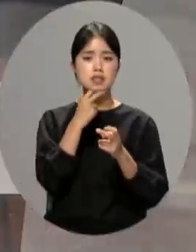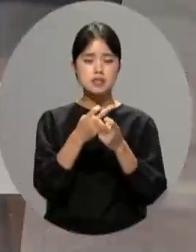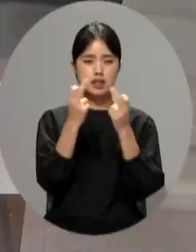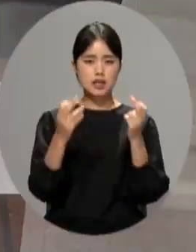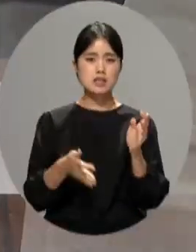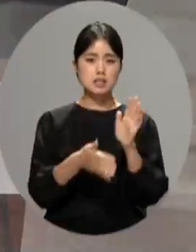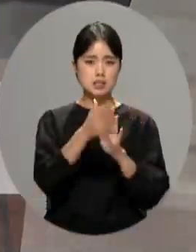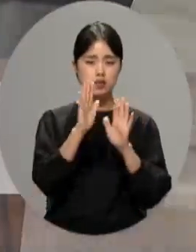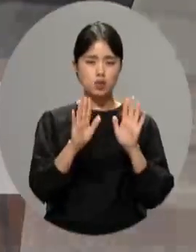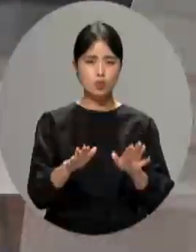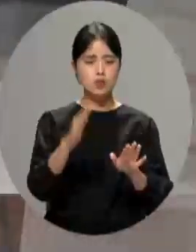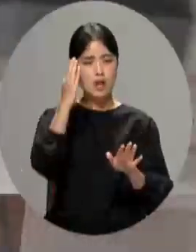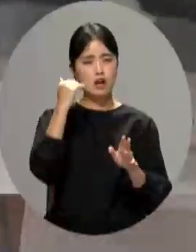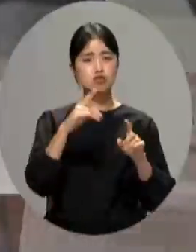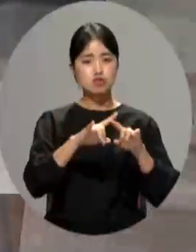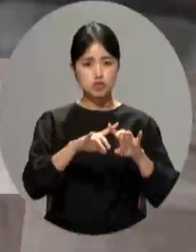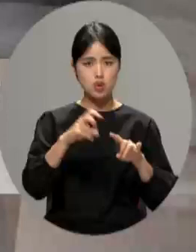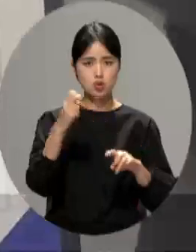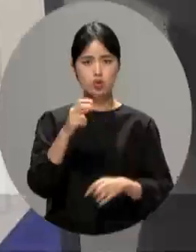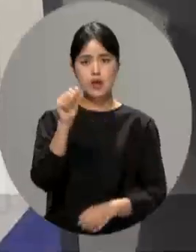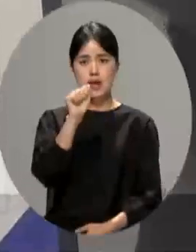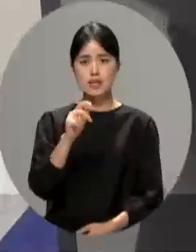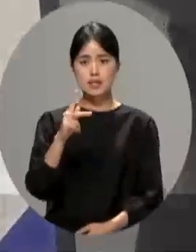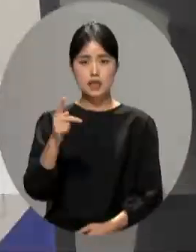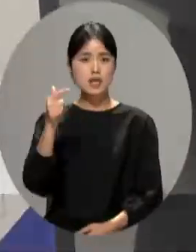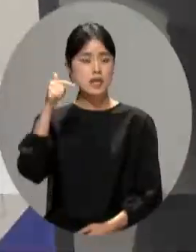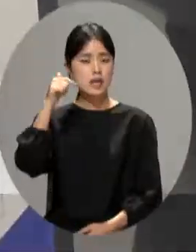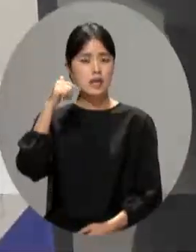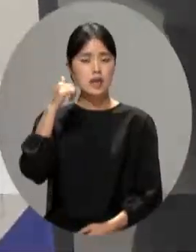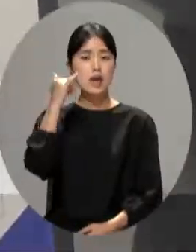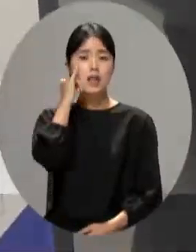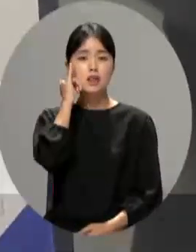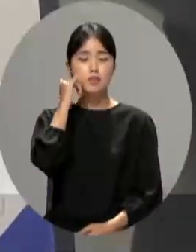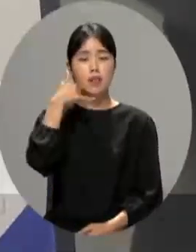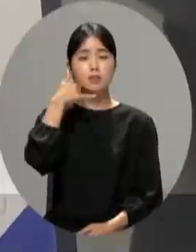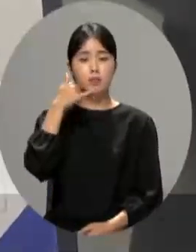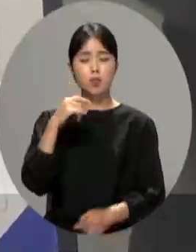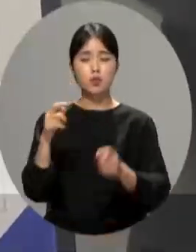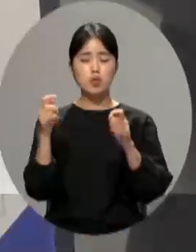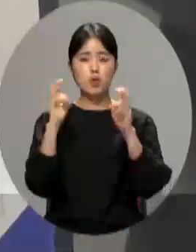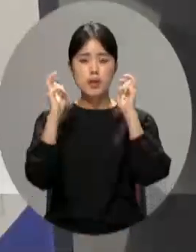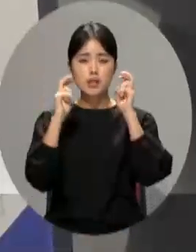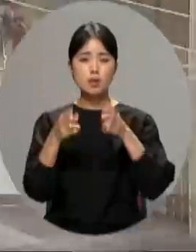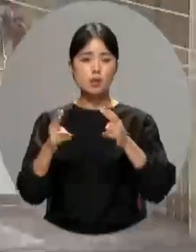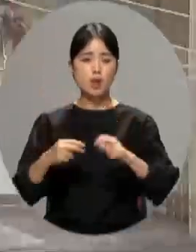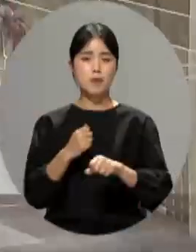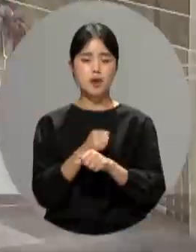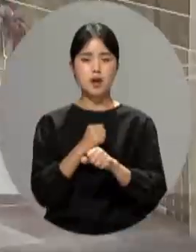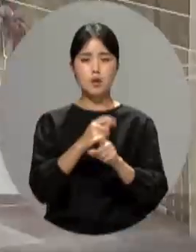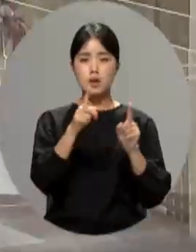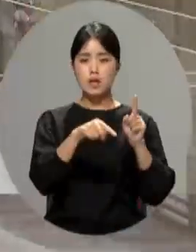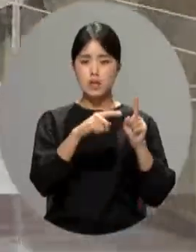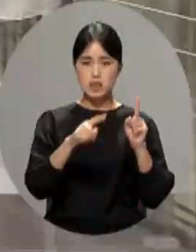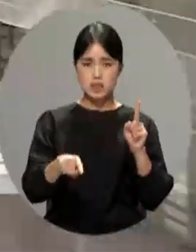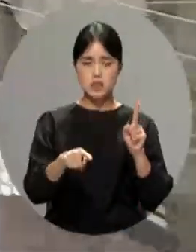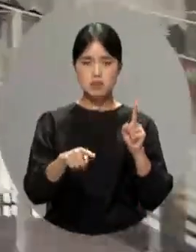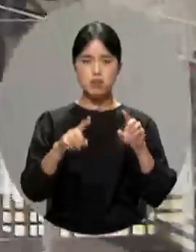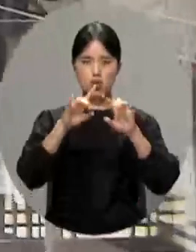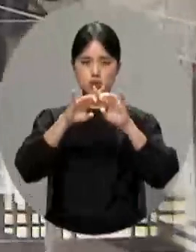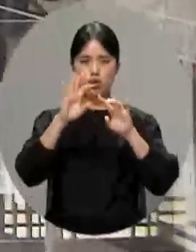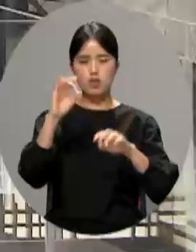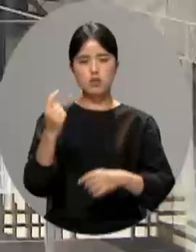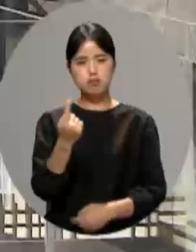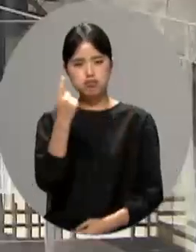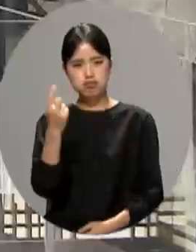한국전력공사, SK텔레콤과 1인 가구 안부 살핌 서비스 업무 협약을 맺고 1인 가구의 전력 사용량과 통신